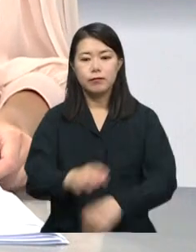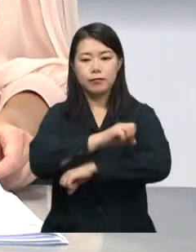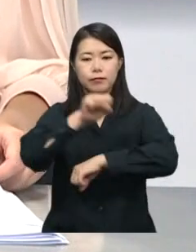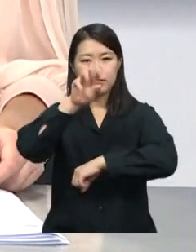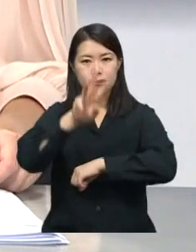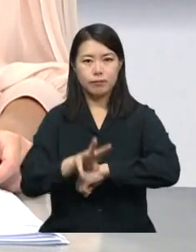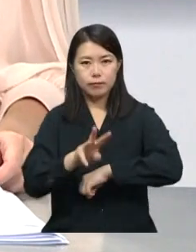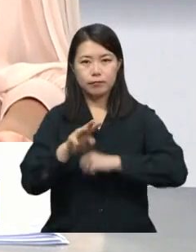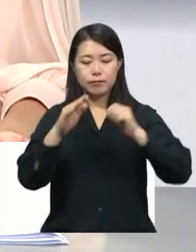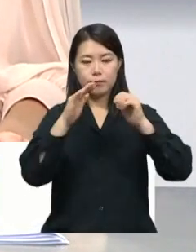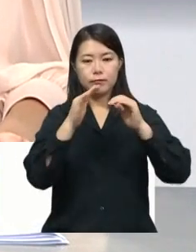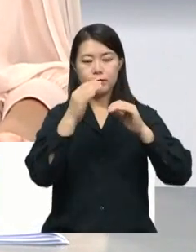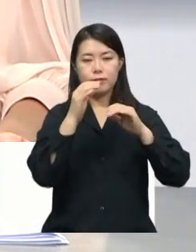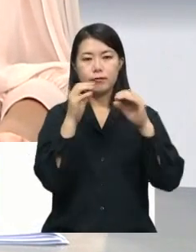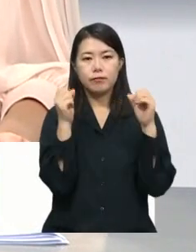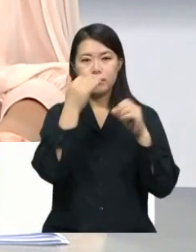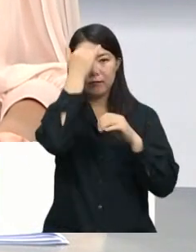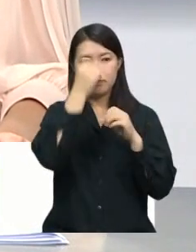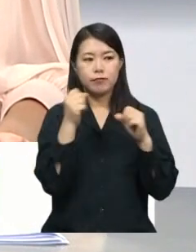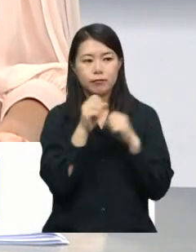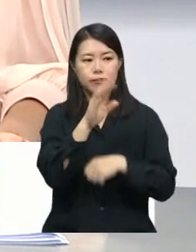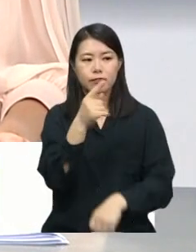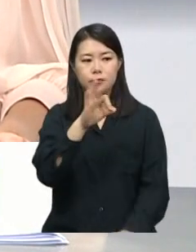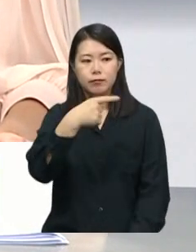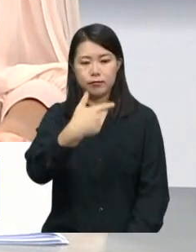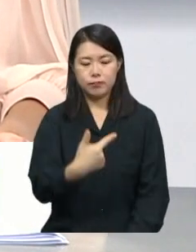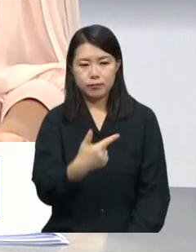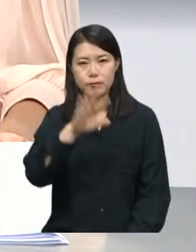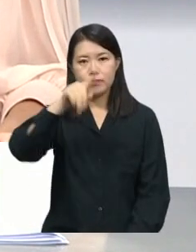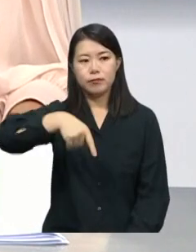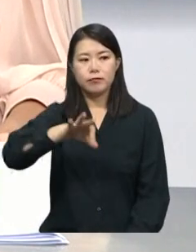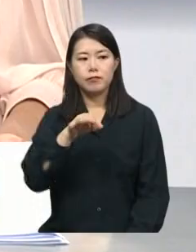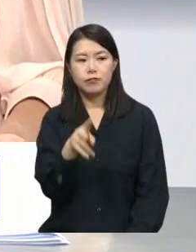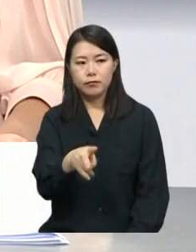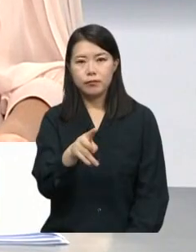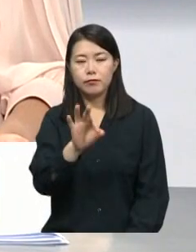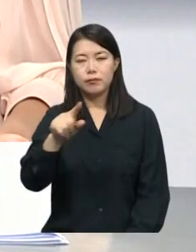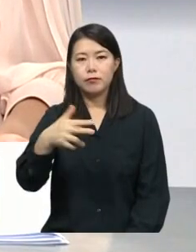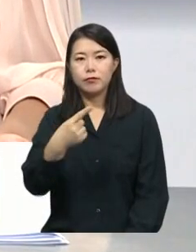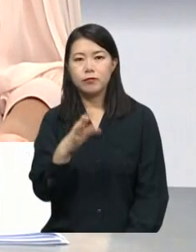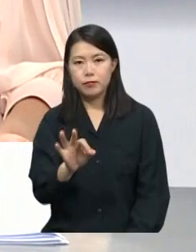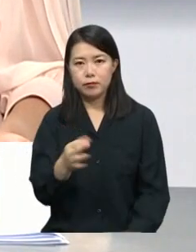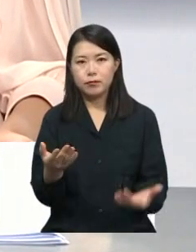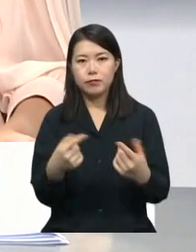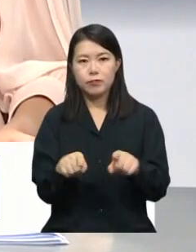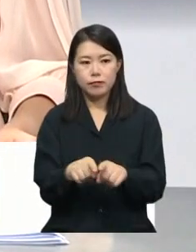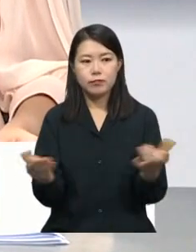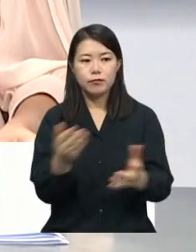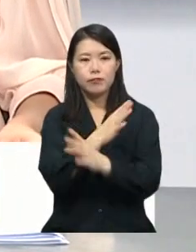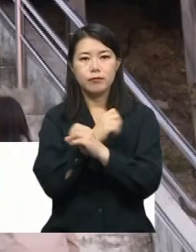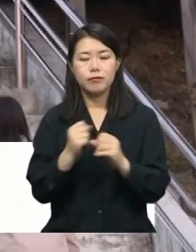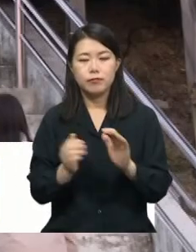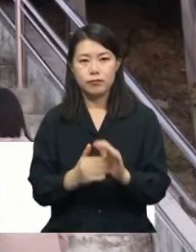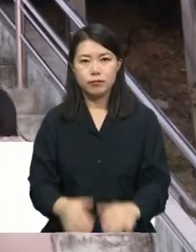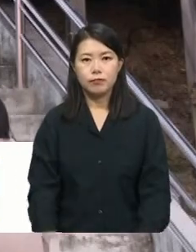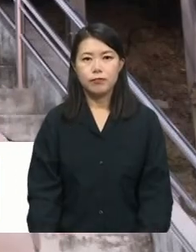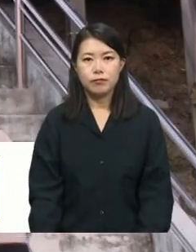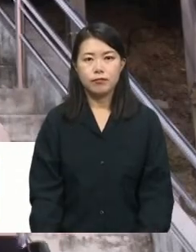광주시가 충북 보은군에 이어 충남 부여군과 경북 안동시 등과도 잇따라 자매결연을 맺는다고